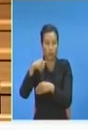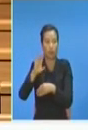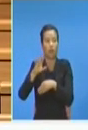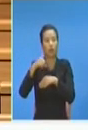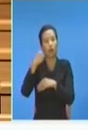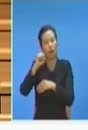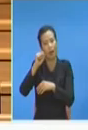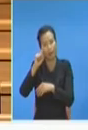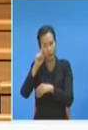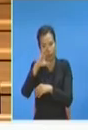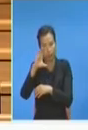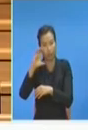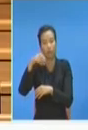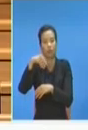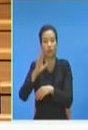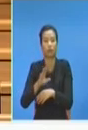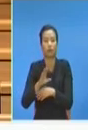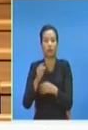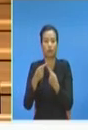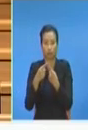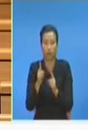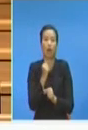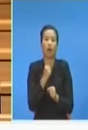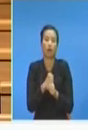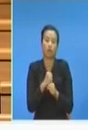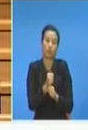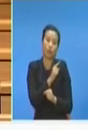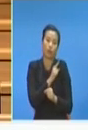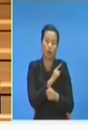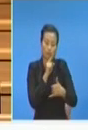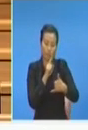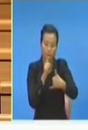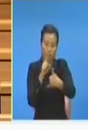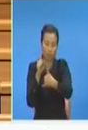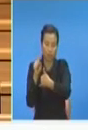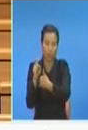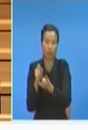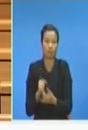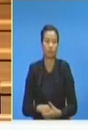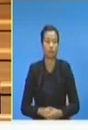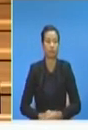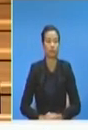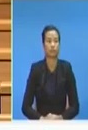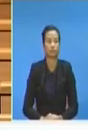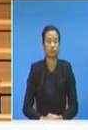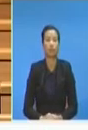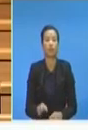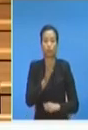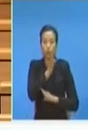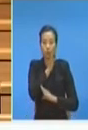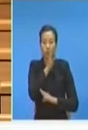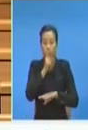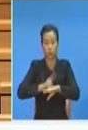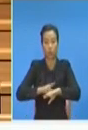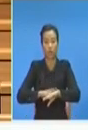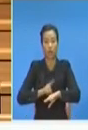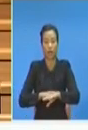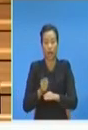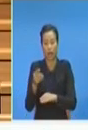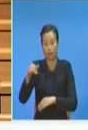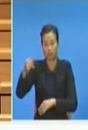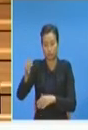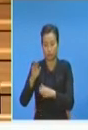นักสืบอีกเกิดเหตุที่ไหนก็แล้วแต่ครับเสร็จหมดงั้นเวลาใช้ตำรวจกกต.